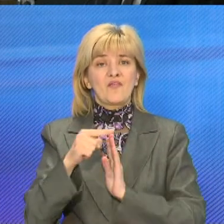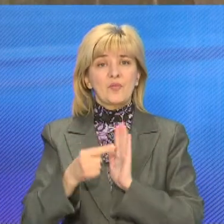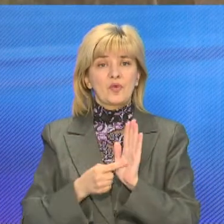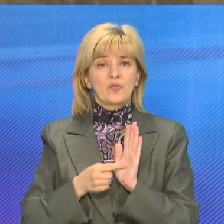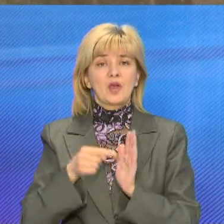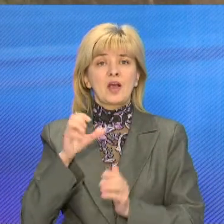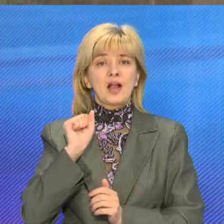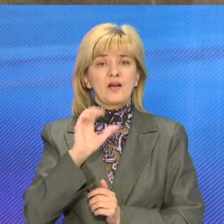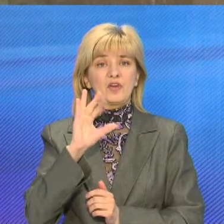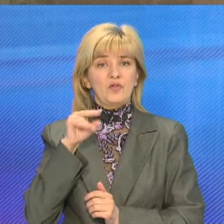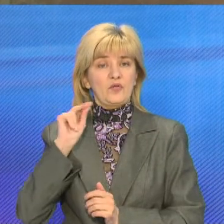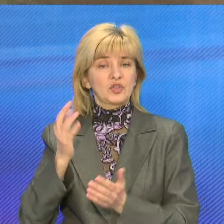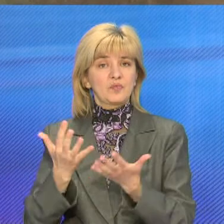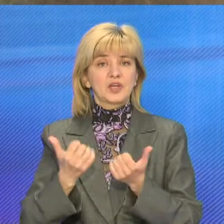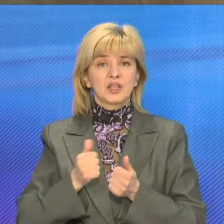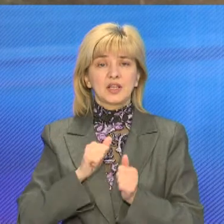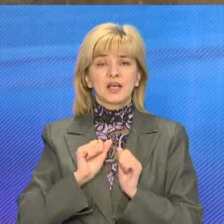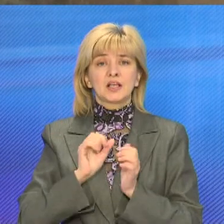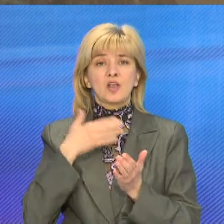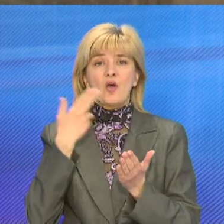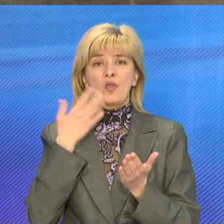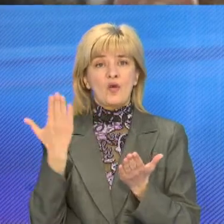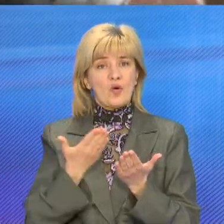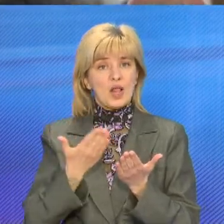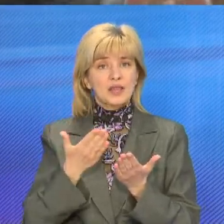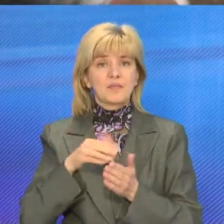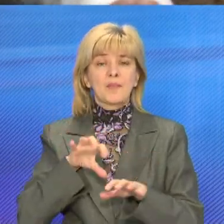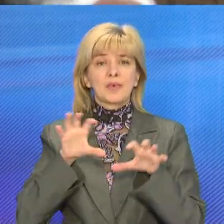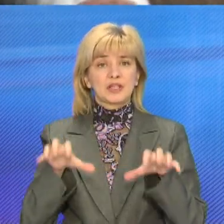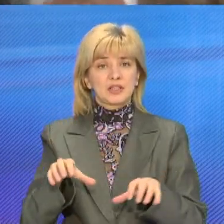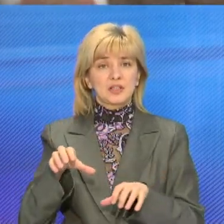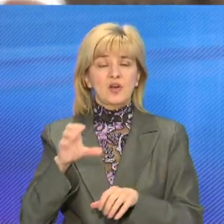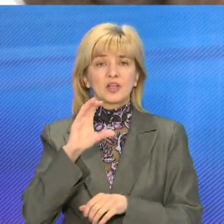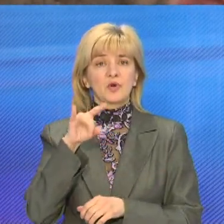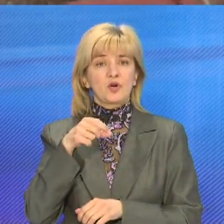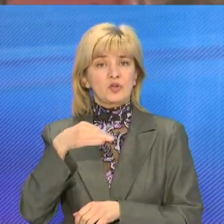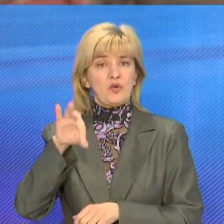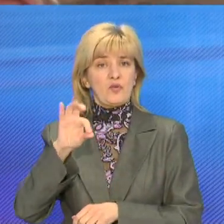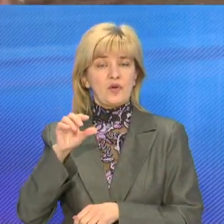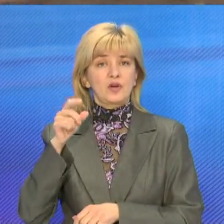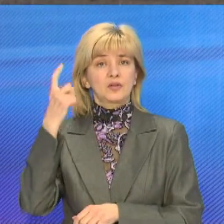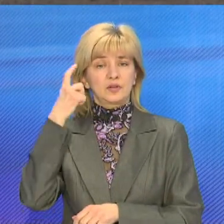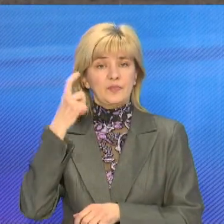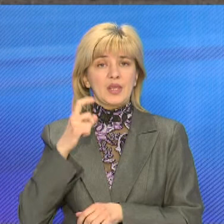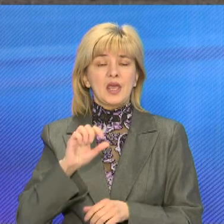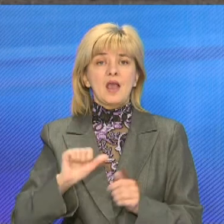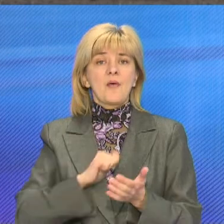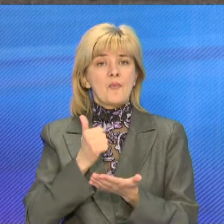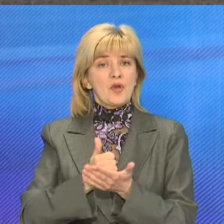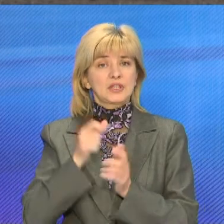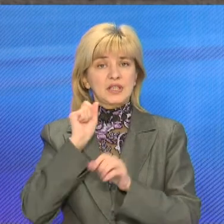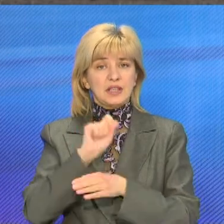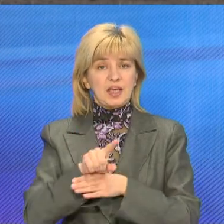Смаргонского райвыканкама. Мониторинг сельскохозяйственных предприятий у межах весеннеполевых работ – приоритетная задача, поставленная на